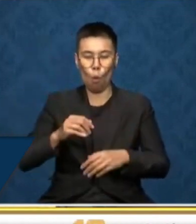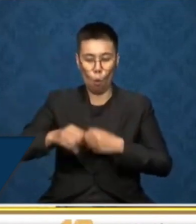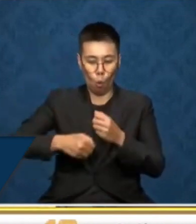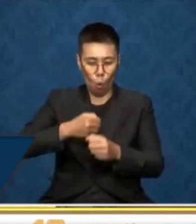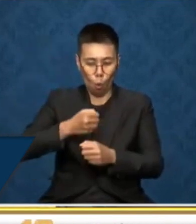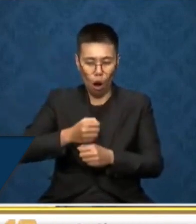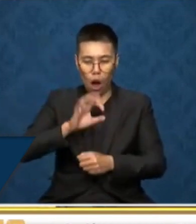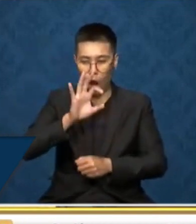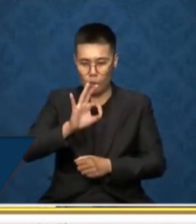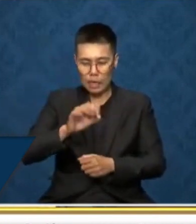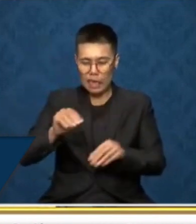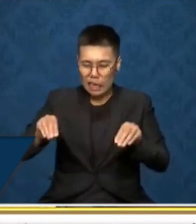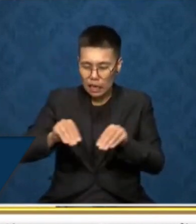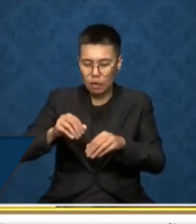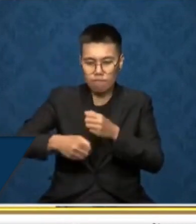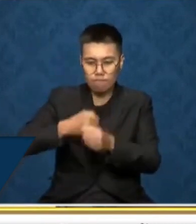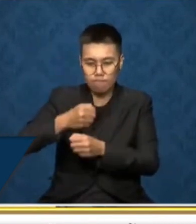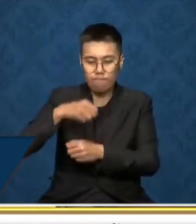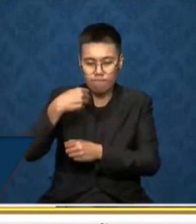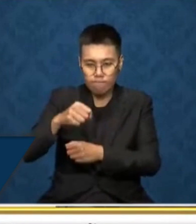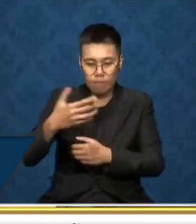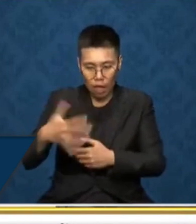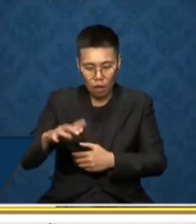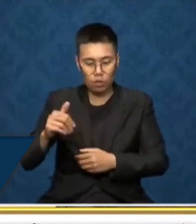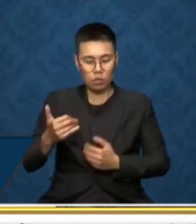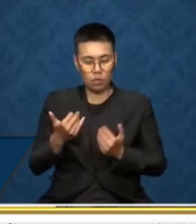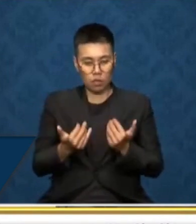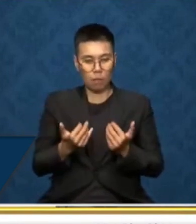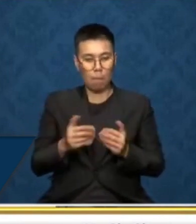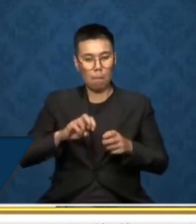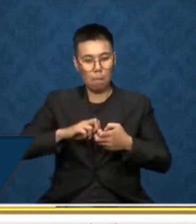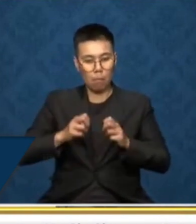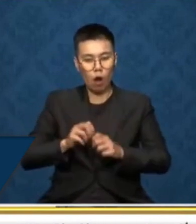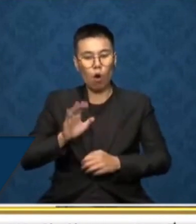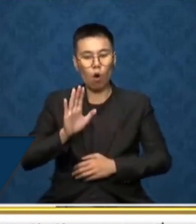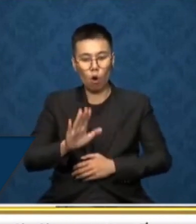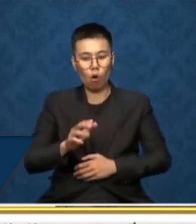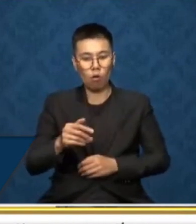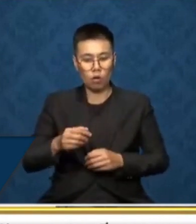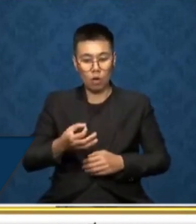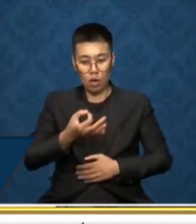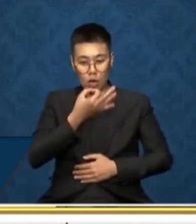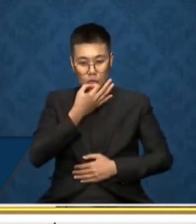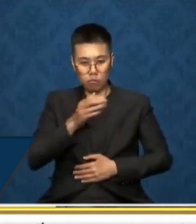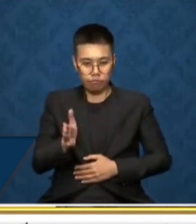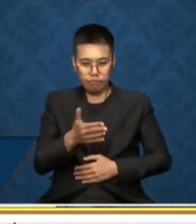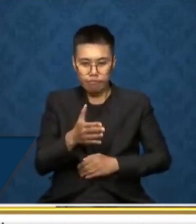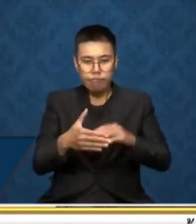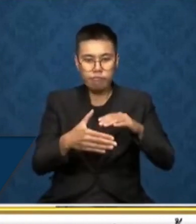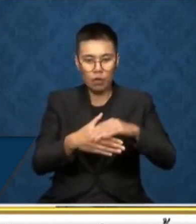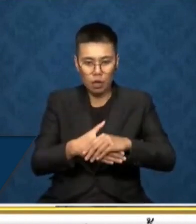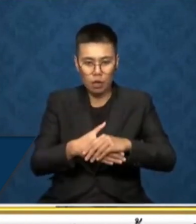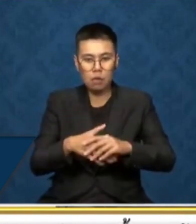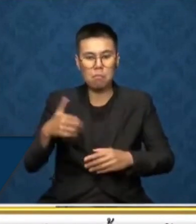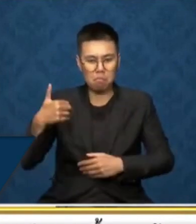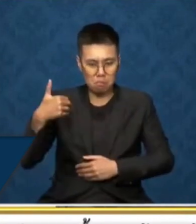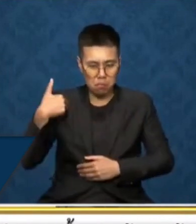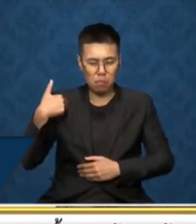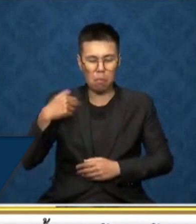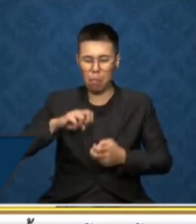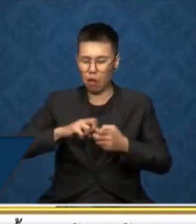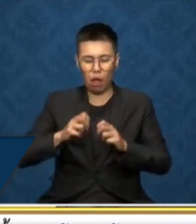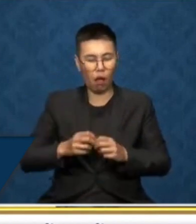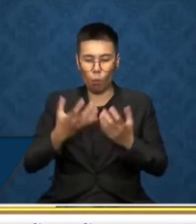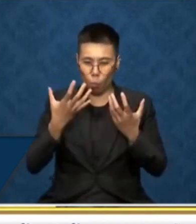10ปีแล้วได้ซ้ำกันครับท่านประธานครับปัญหาของพี่น้องชาวประมงเจอกับภาวะวิกฤตมาอย่างหนักนะครับเ